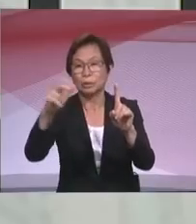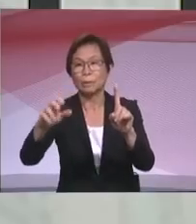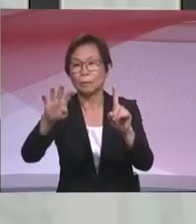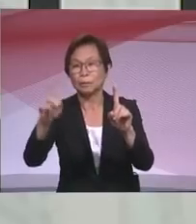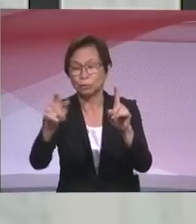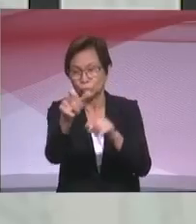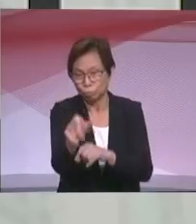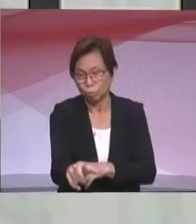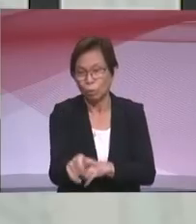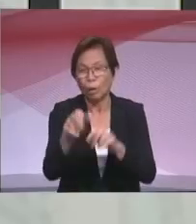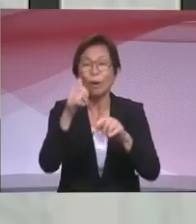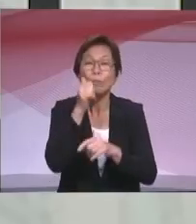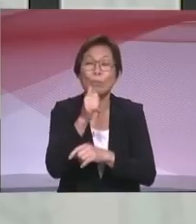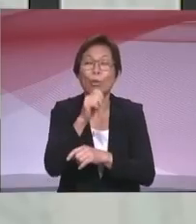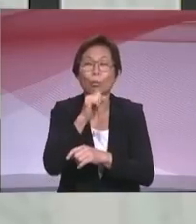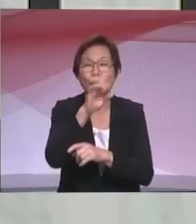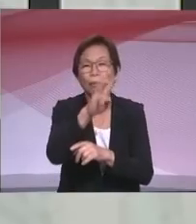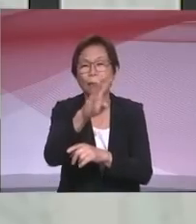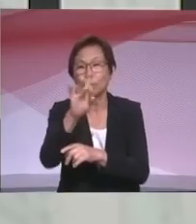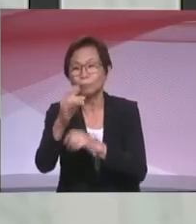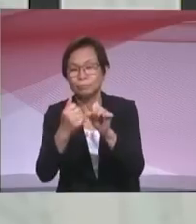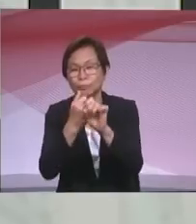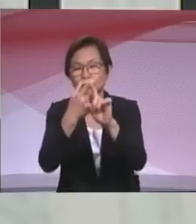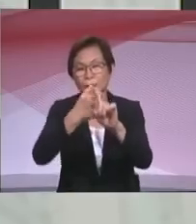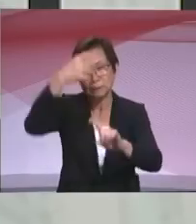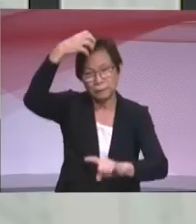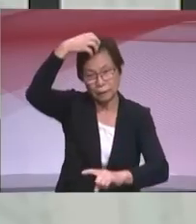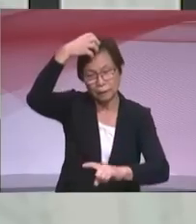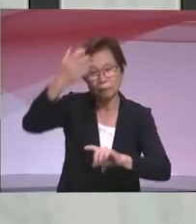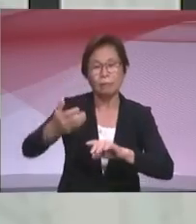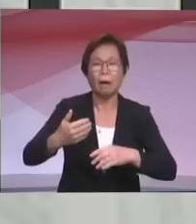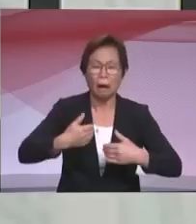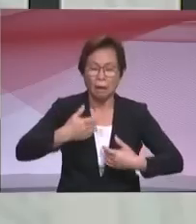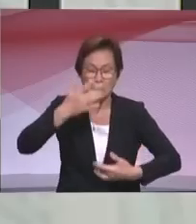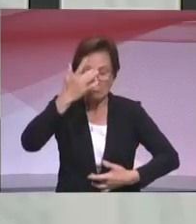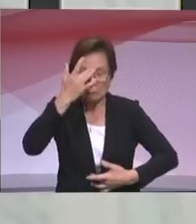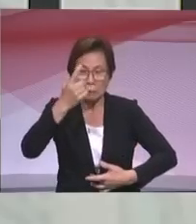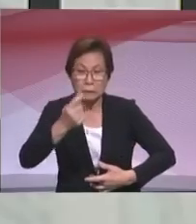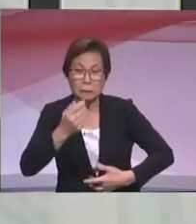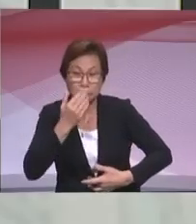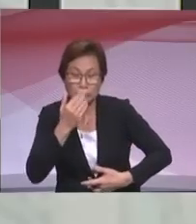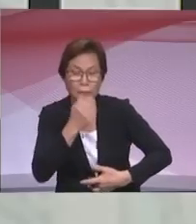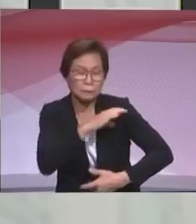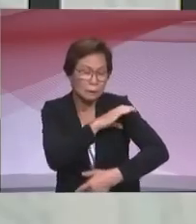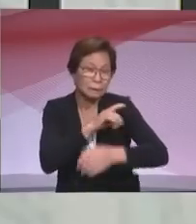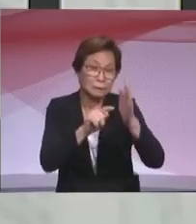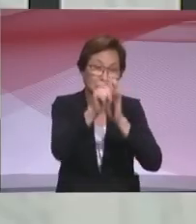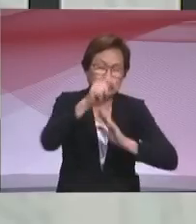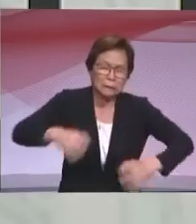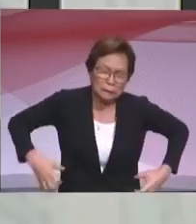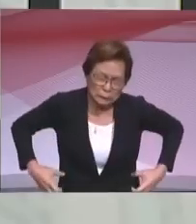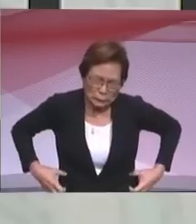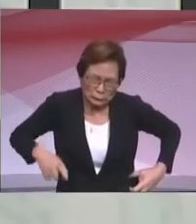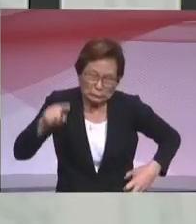118,341, seorang perempuan berusia 68 tahun dari negeri Selangor, mempunyai penyakit kencing manis, darah tinggi, buah